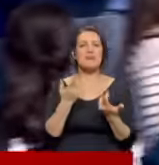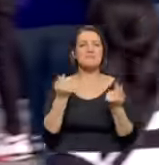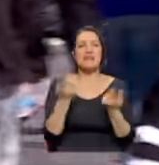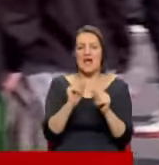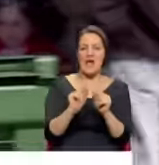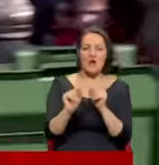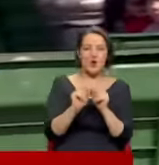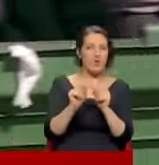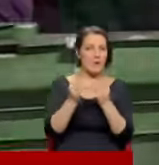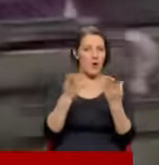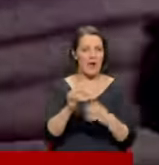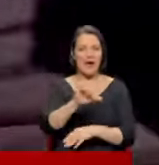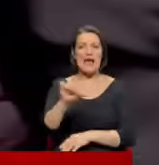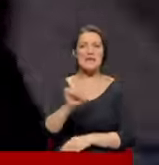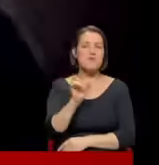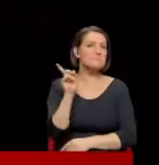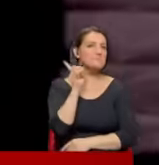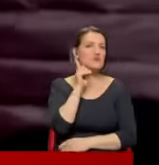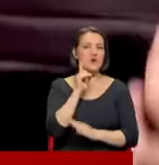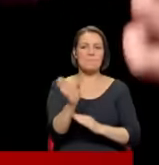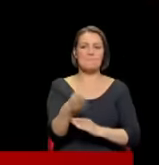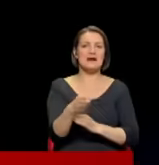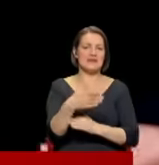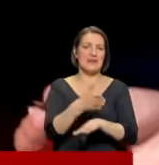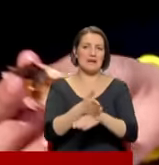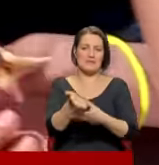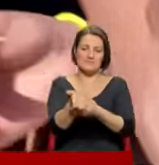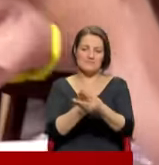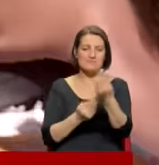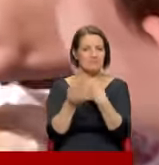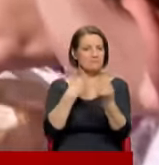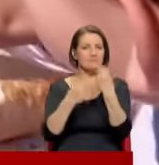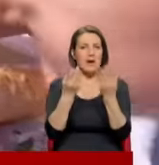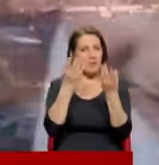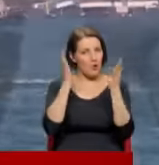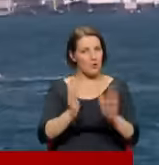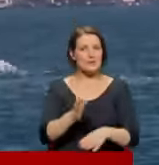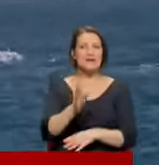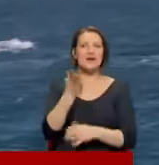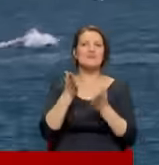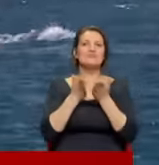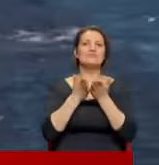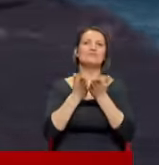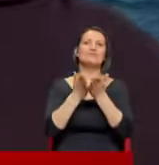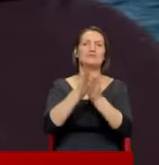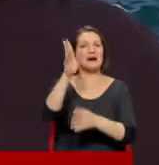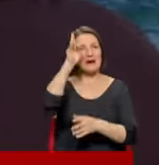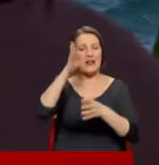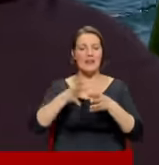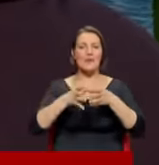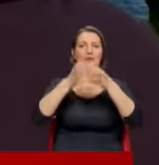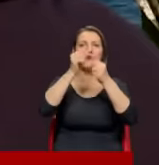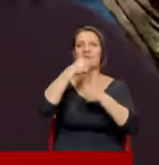daha ekonomik olan Eminönü'nün meşhur balık ekmeğiyle doyurdu karnını. Kalabalık olsa da süzülüp giden vapuru, Galata